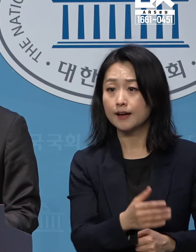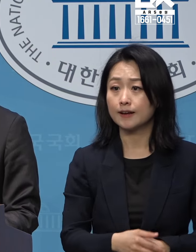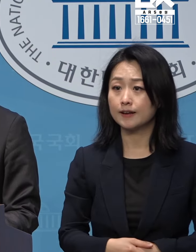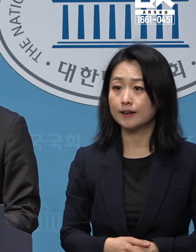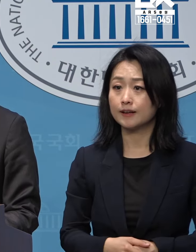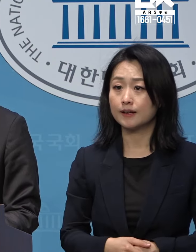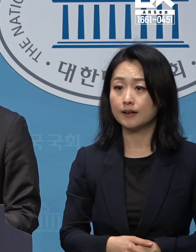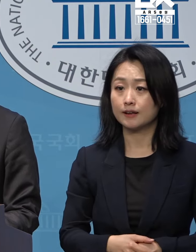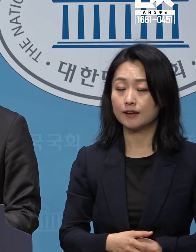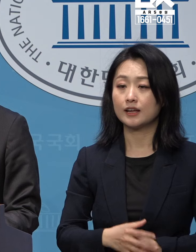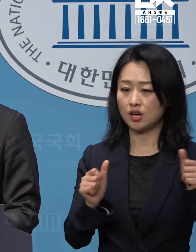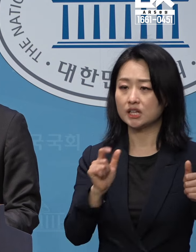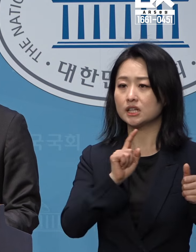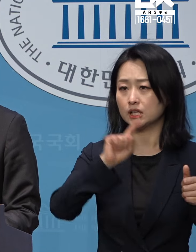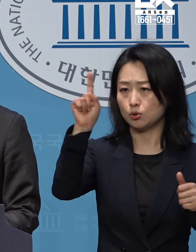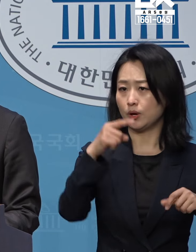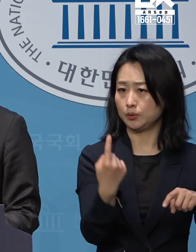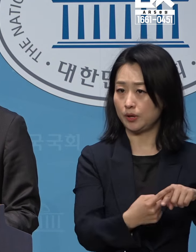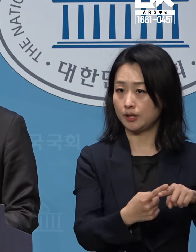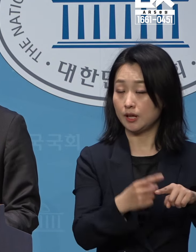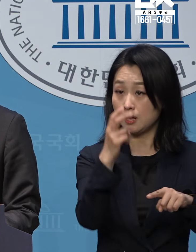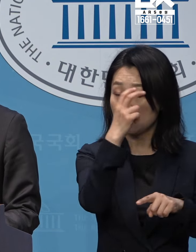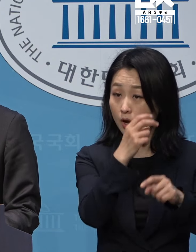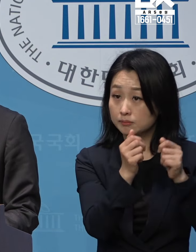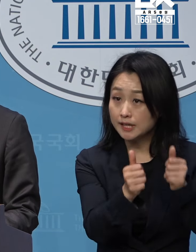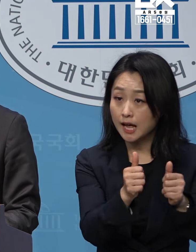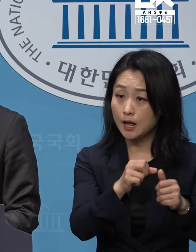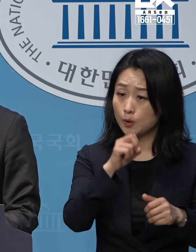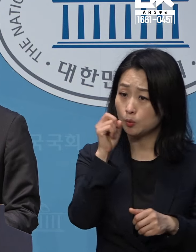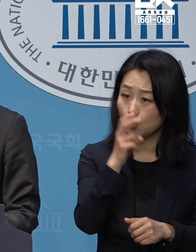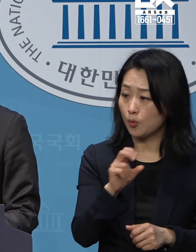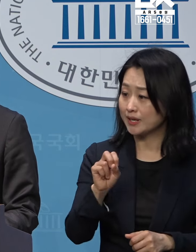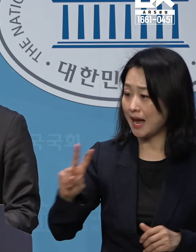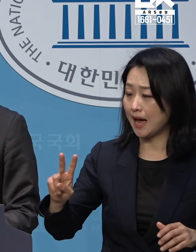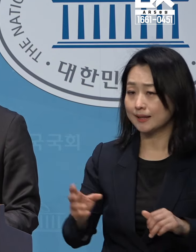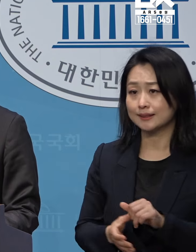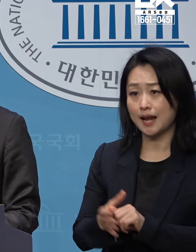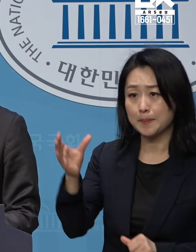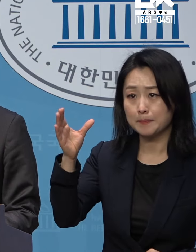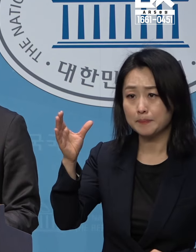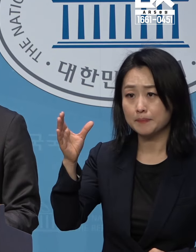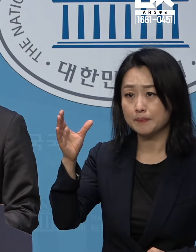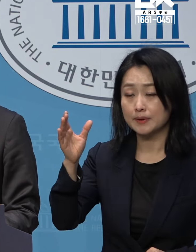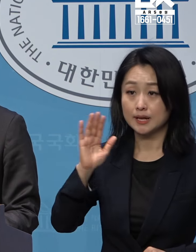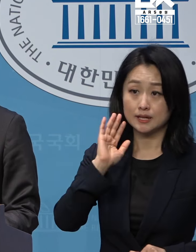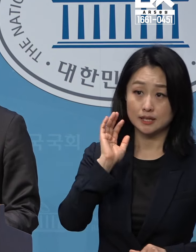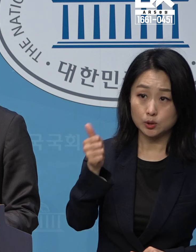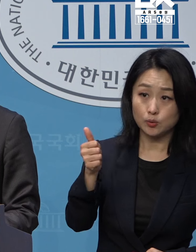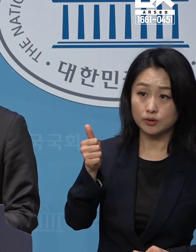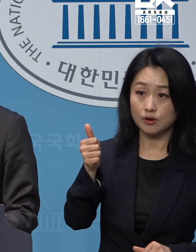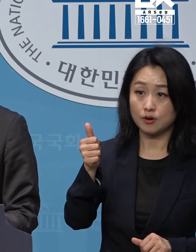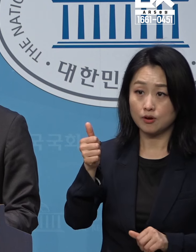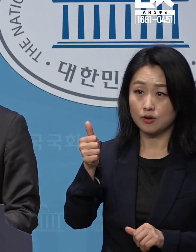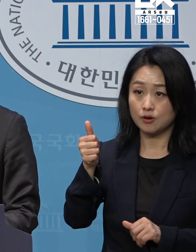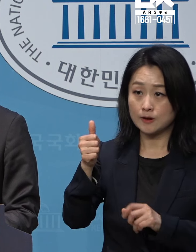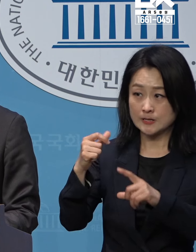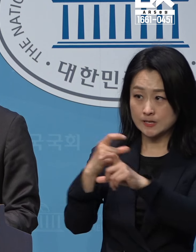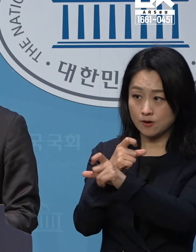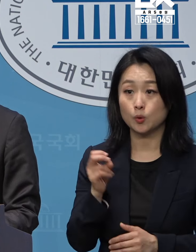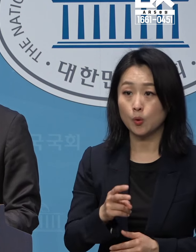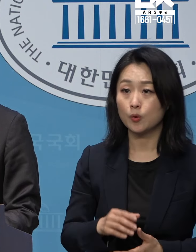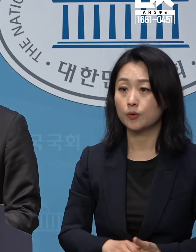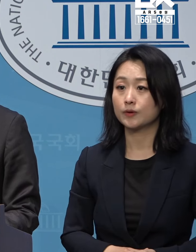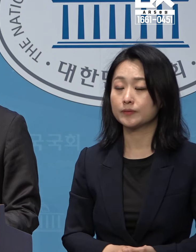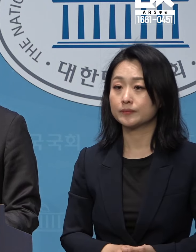명백한 정치 기소입니다. 검찰이 또다시 야당 탄압, 대통령의 정적 죽이기에